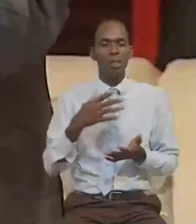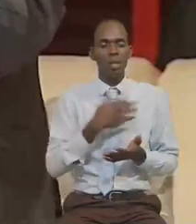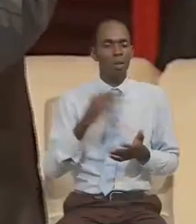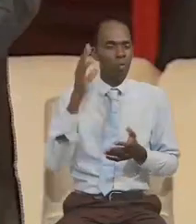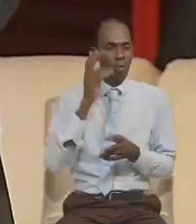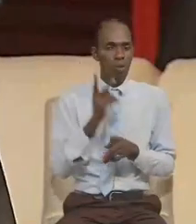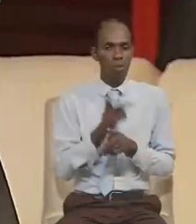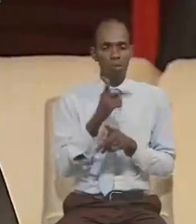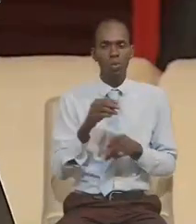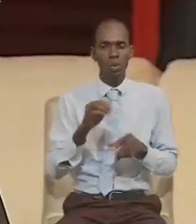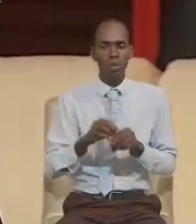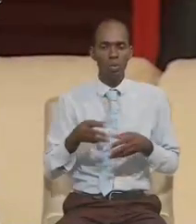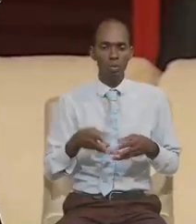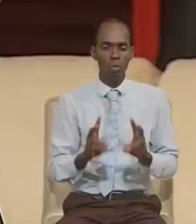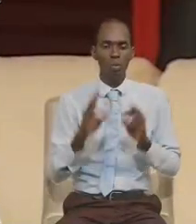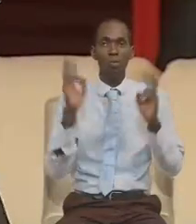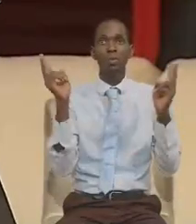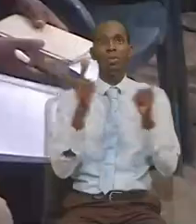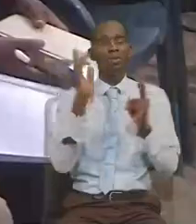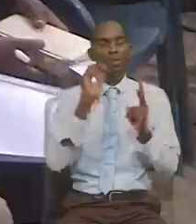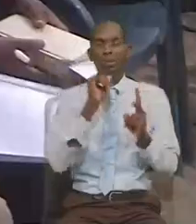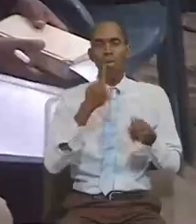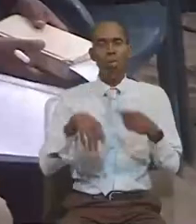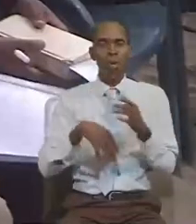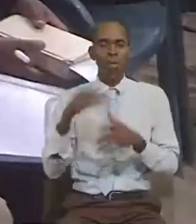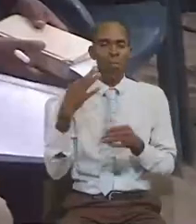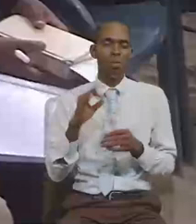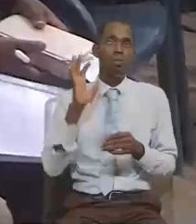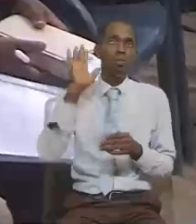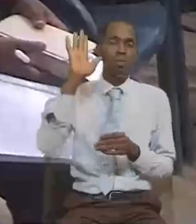de la justice au nom de Jésus.